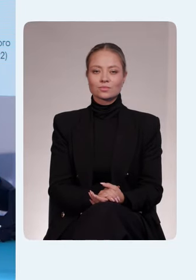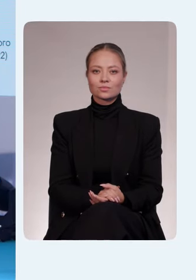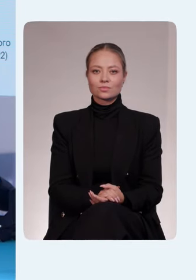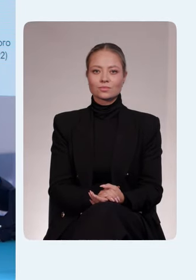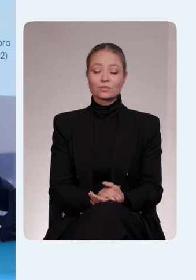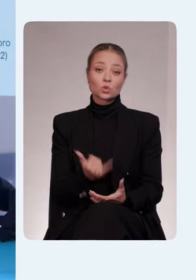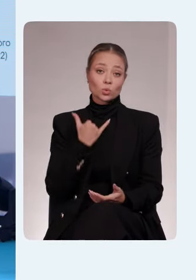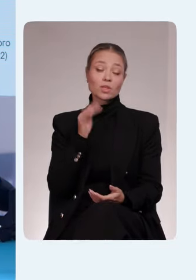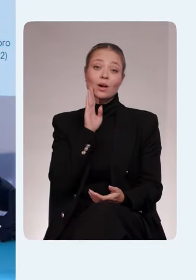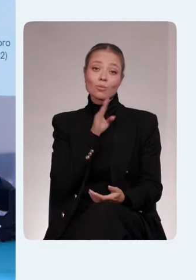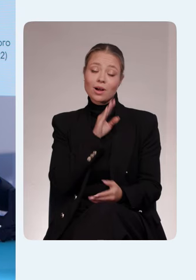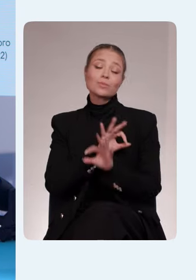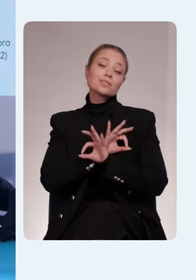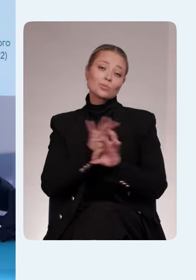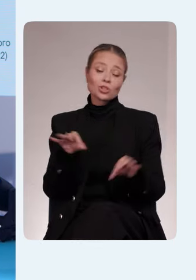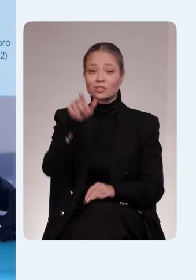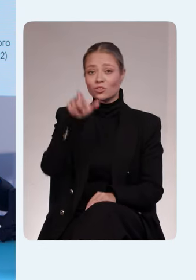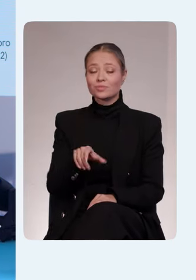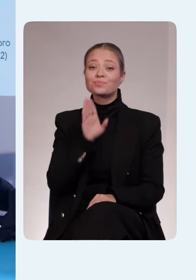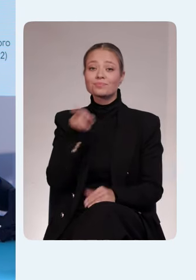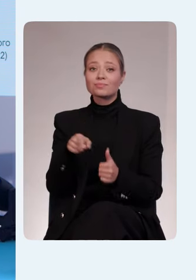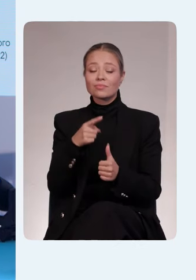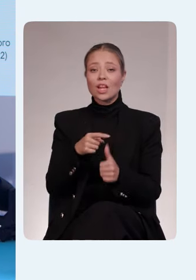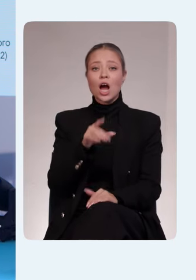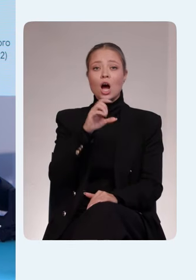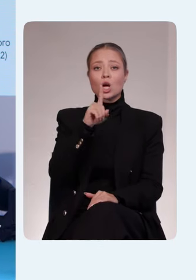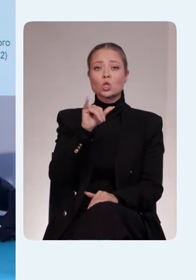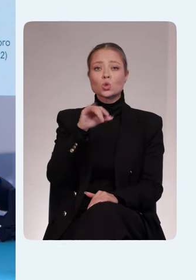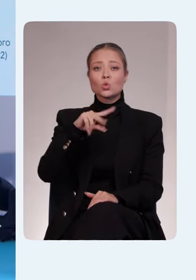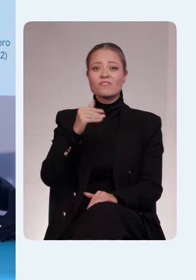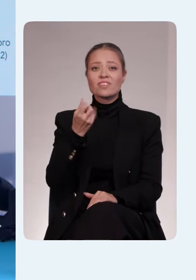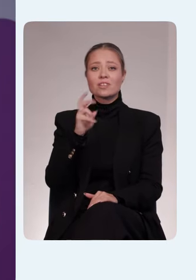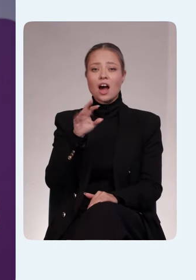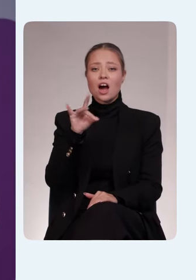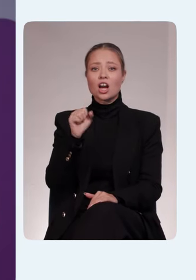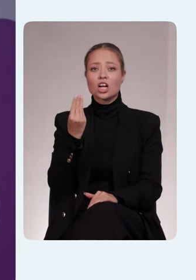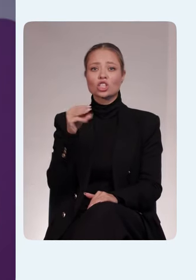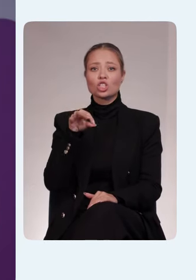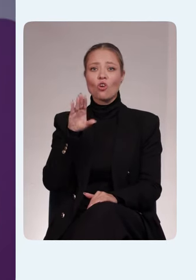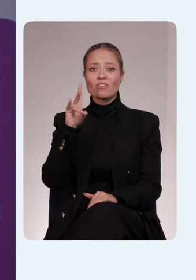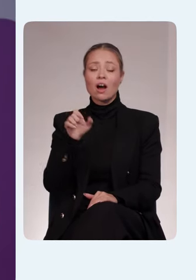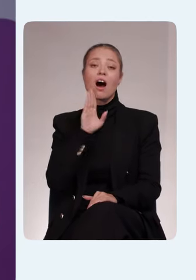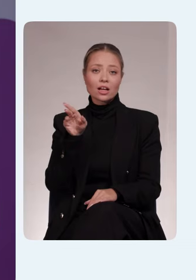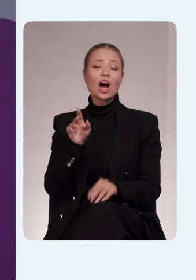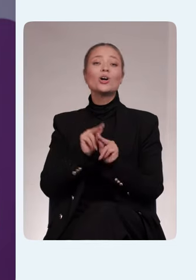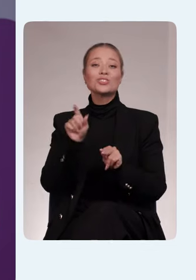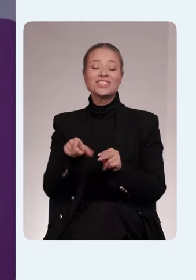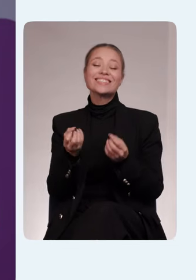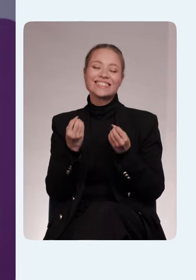У меня мама замечательный человек, ее зовут Зульфия Рашитовна. Она учитель, естественно, русского